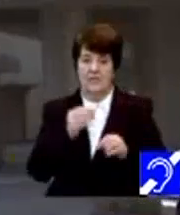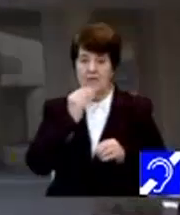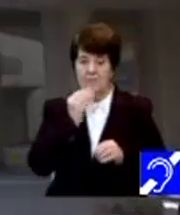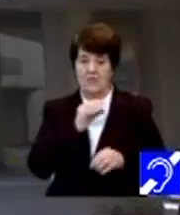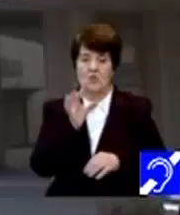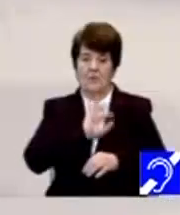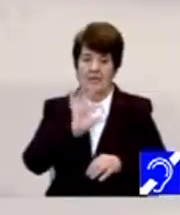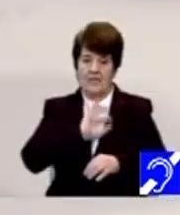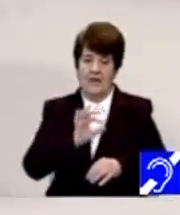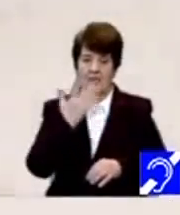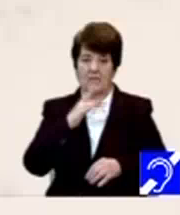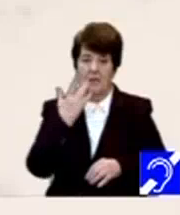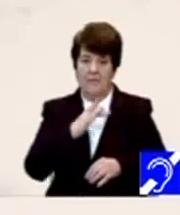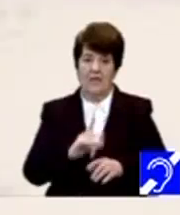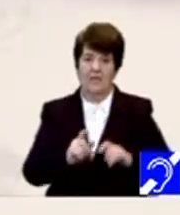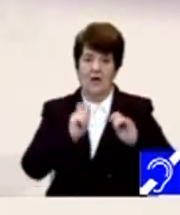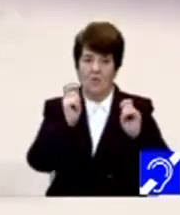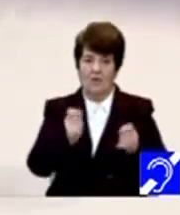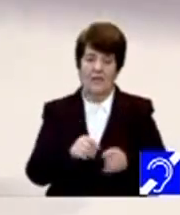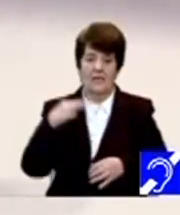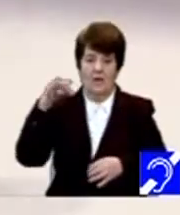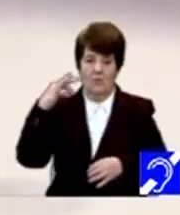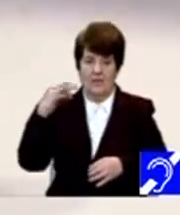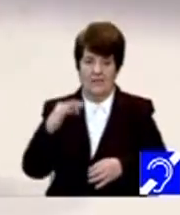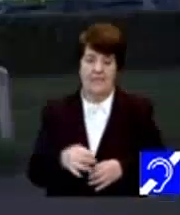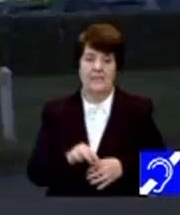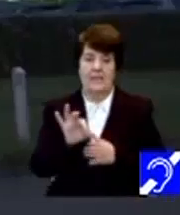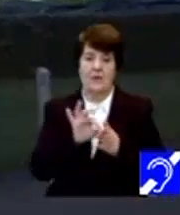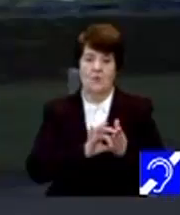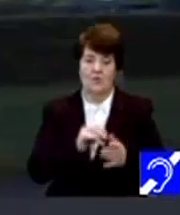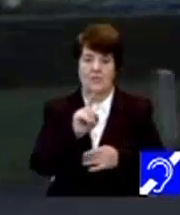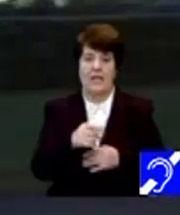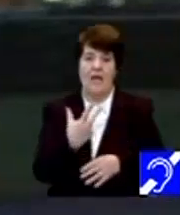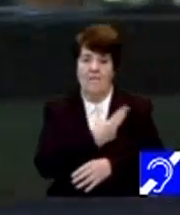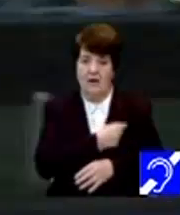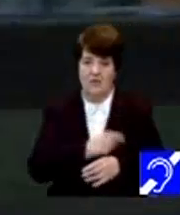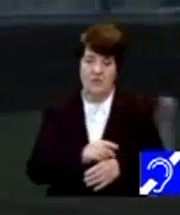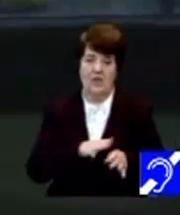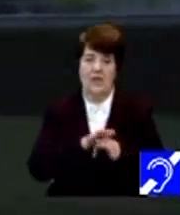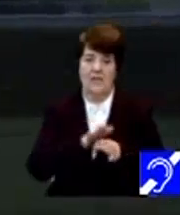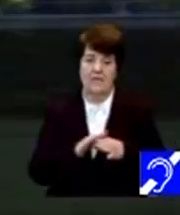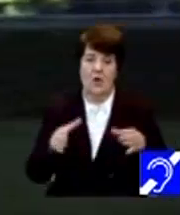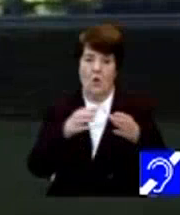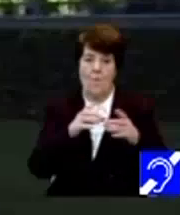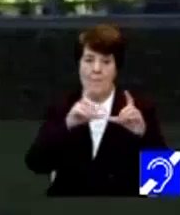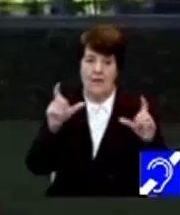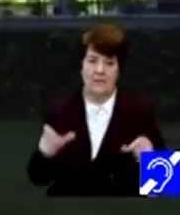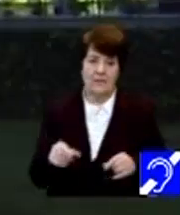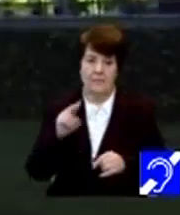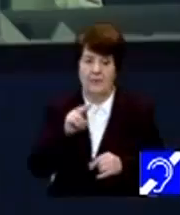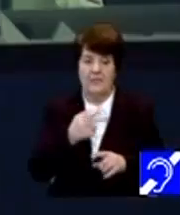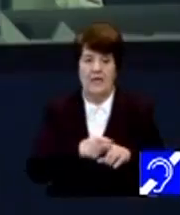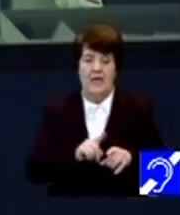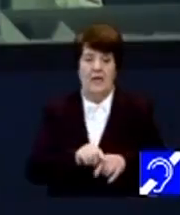Agenția pentru Alimente și Medicamente din Statele Unite a acordat o autorizație de utilizare de urgență a vaccinului realizat de